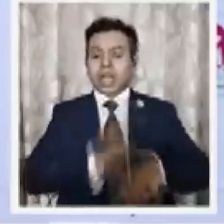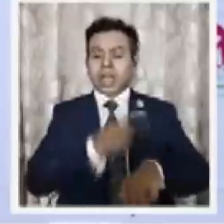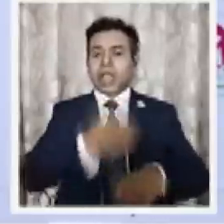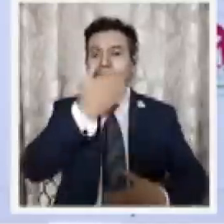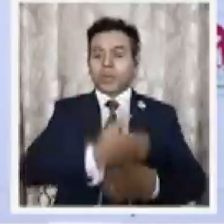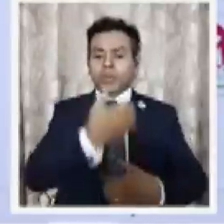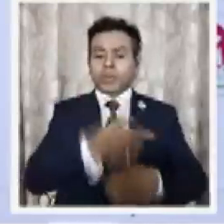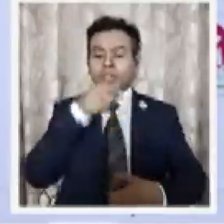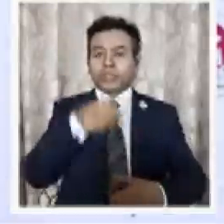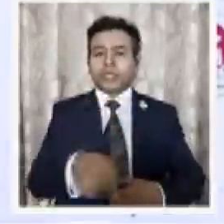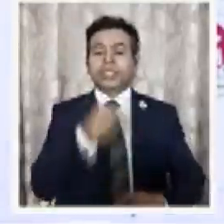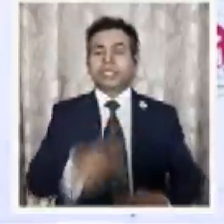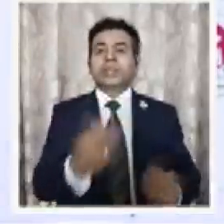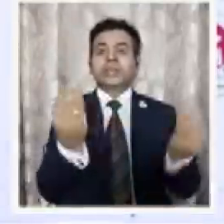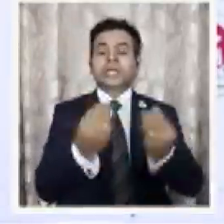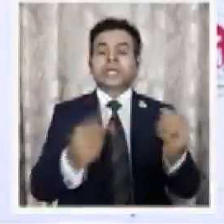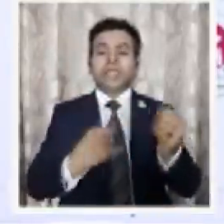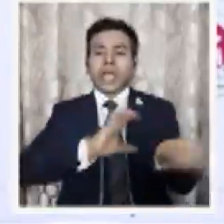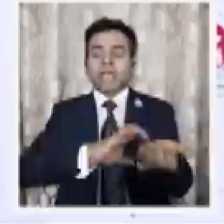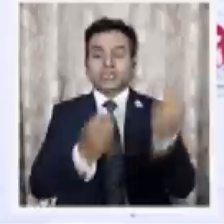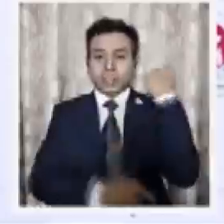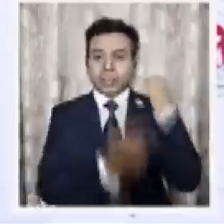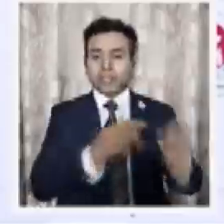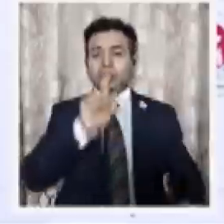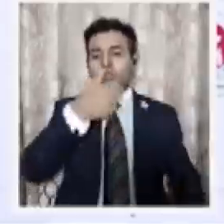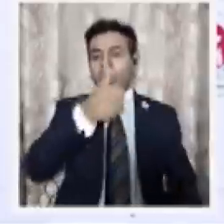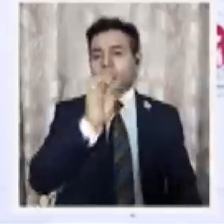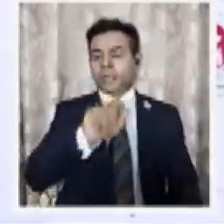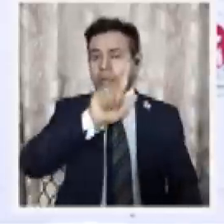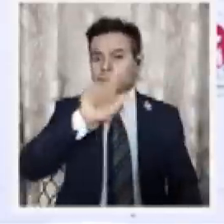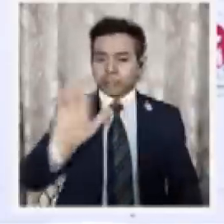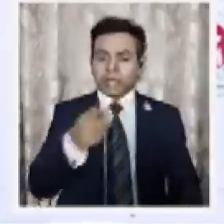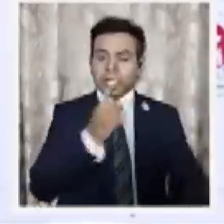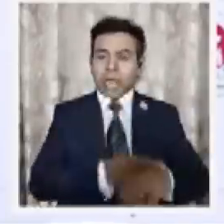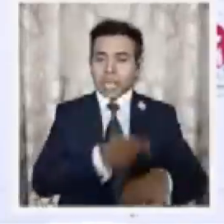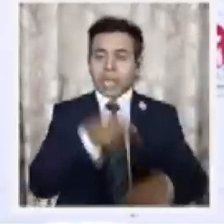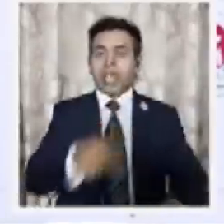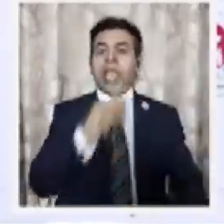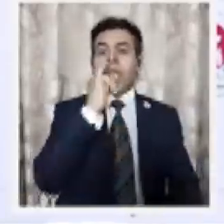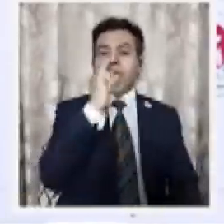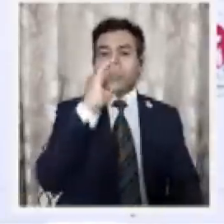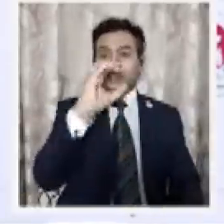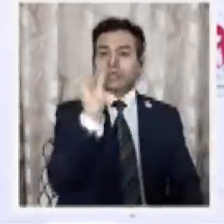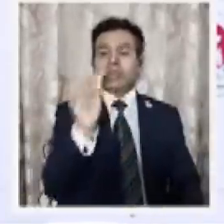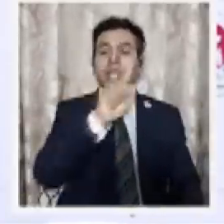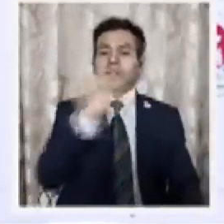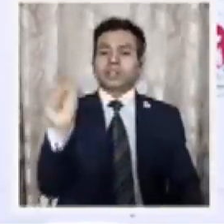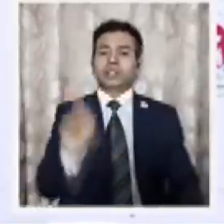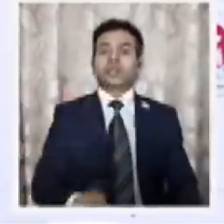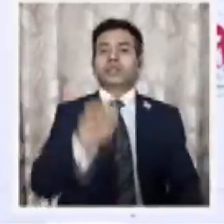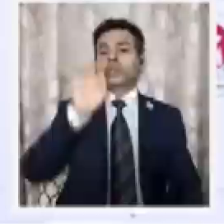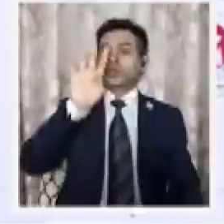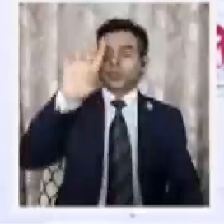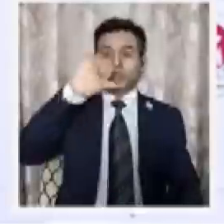ডেডিকেটেড হাসপাতালের তথ্য, ঢাকা মহানগরীতে সাধারণ শয্যা সংখ্যা 6,075টি, ঢাকা মহানগরীতে